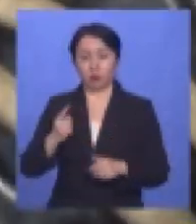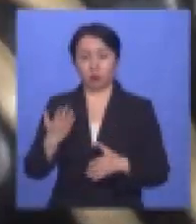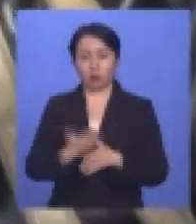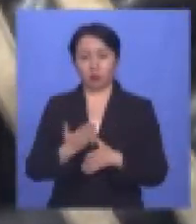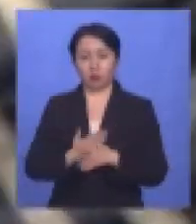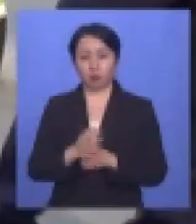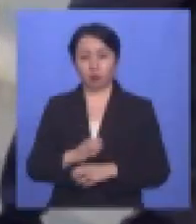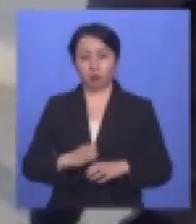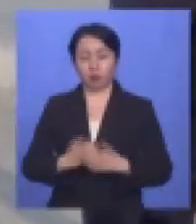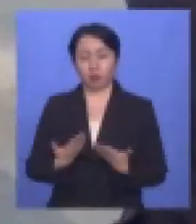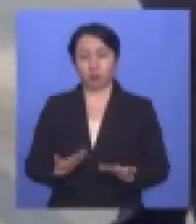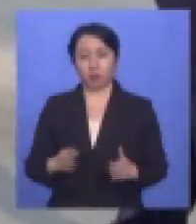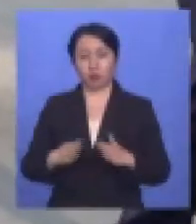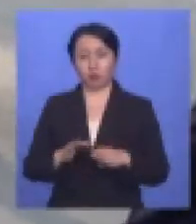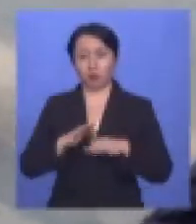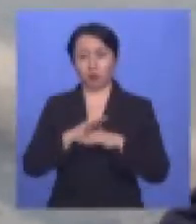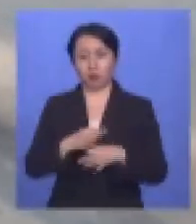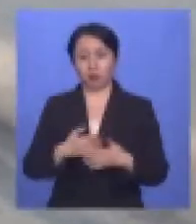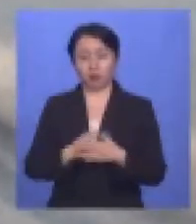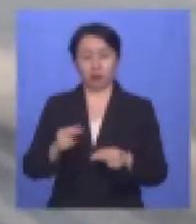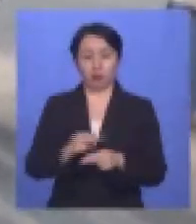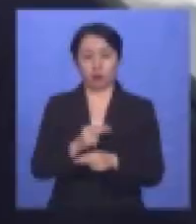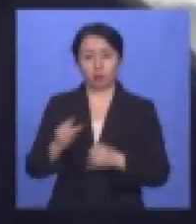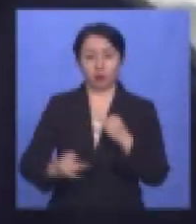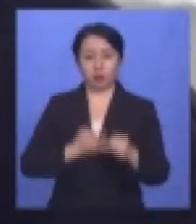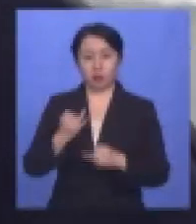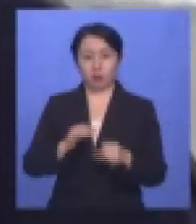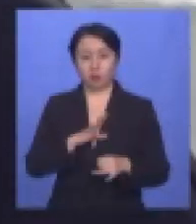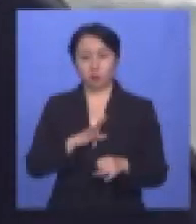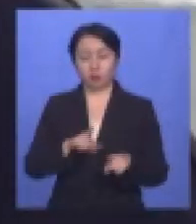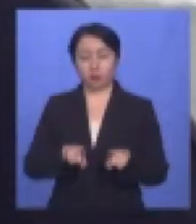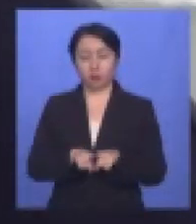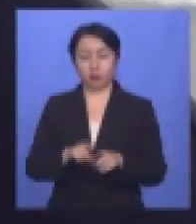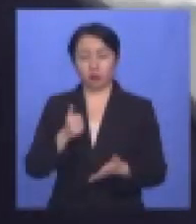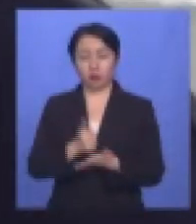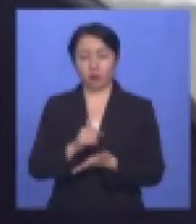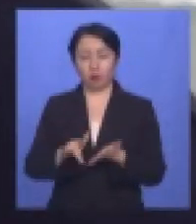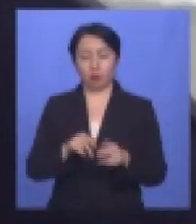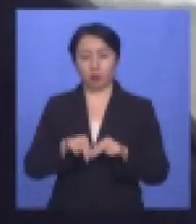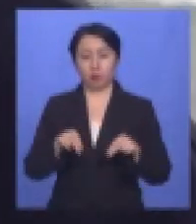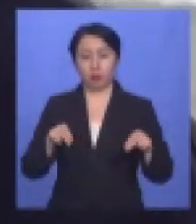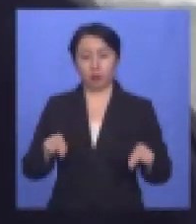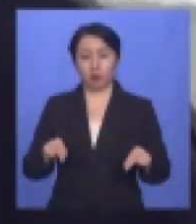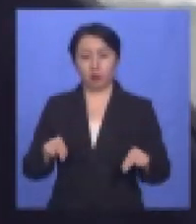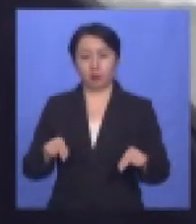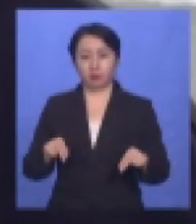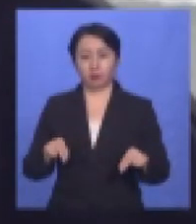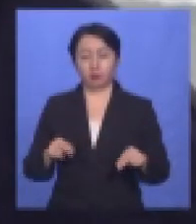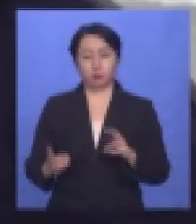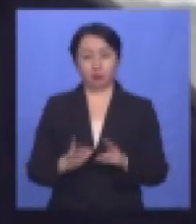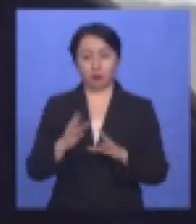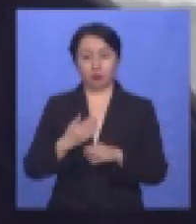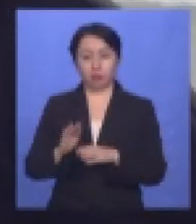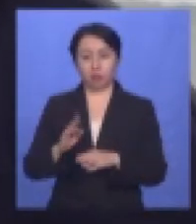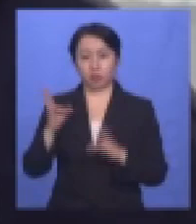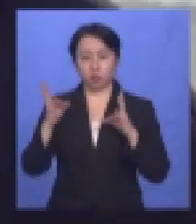помощь пострадавшим. С жильцами дома проведены профилактические беседы. Согласовав с акиматом города Петропавловска, с пожарной частью,